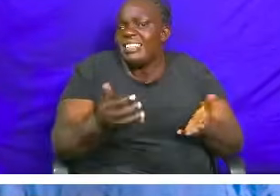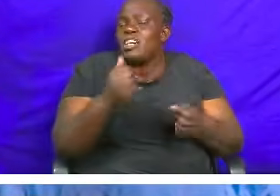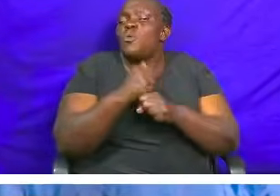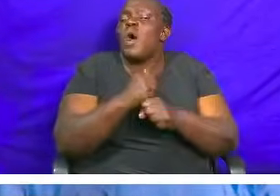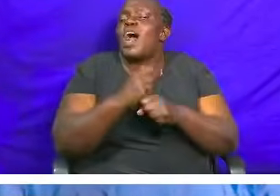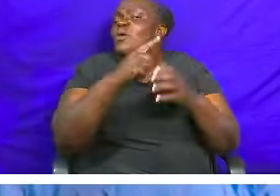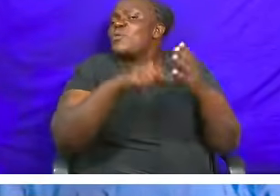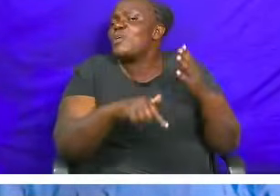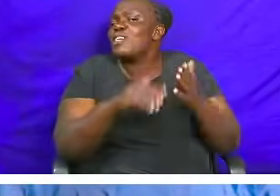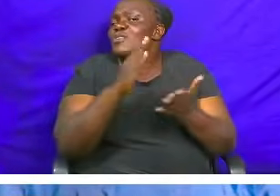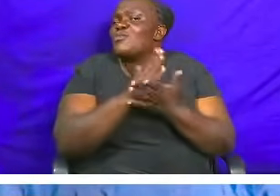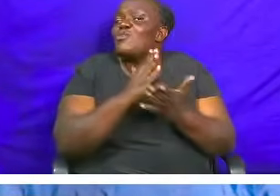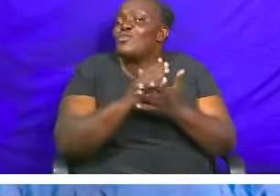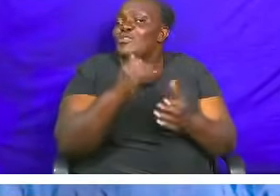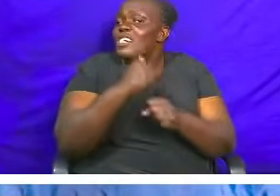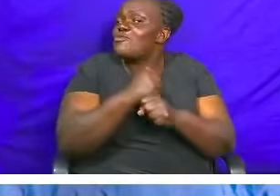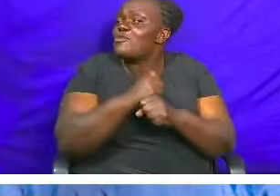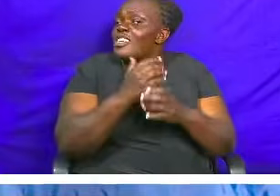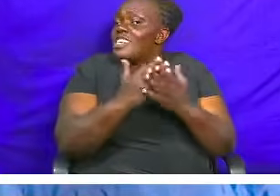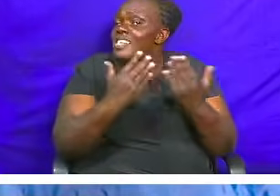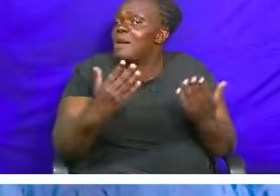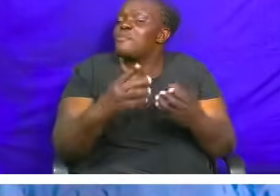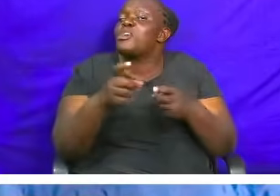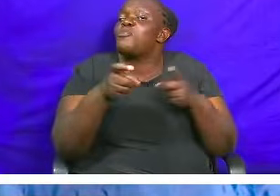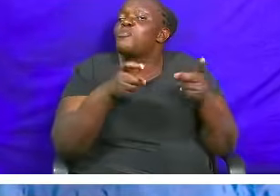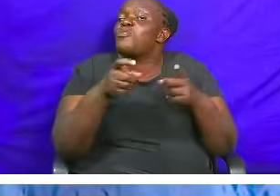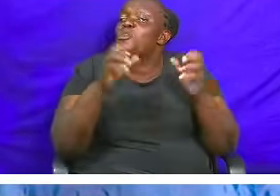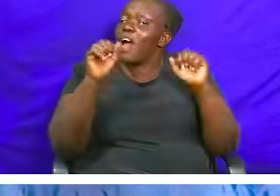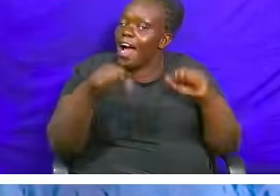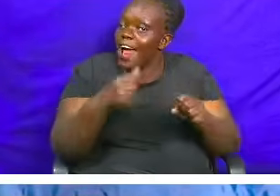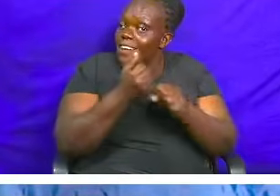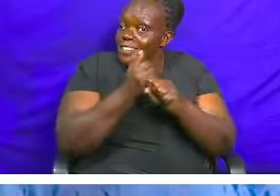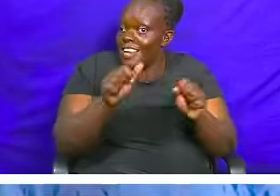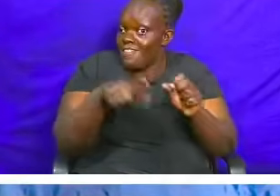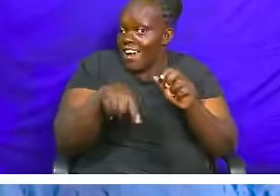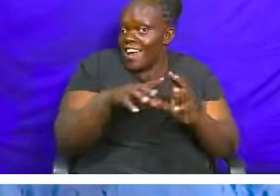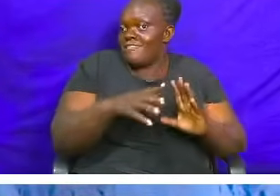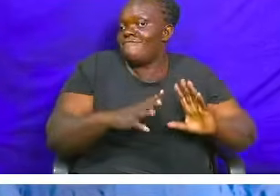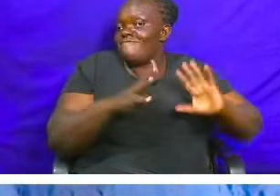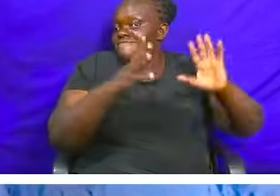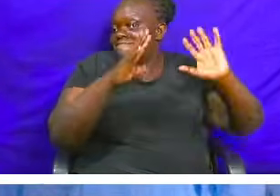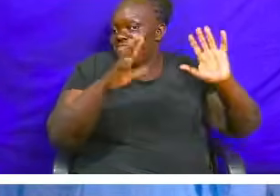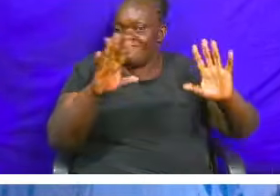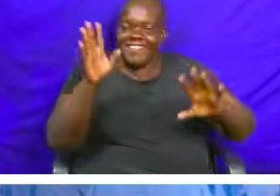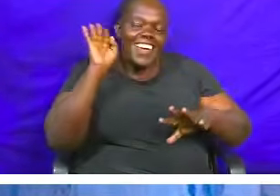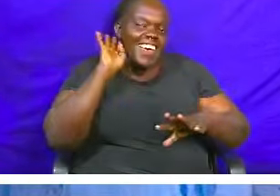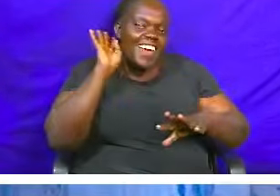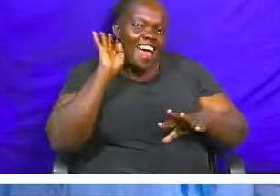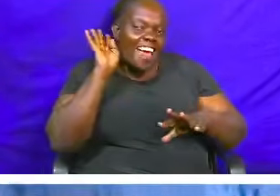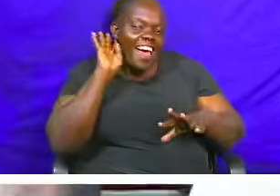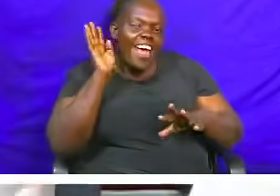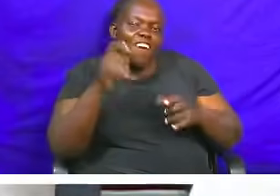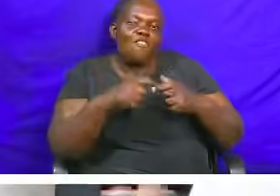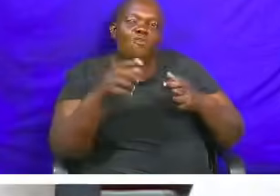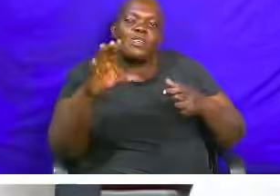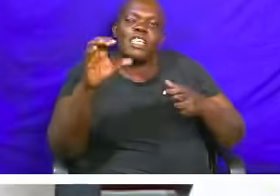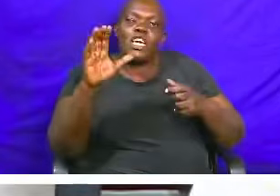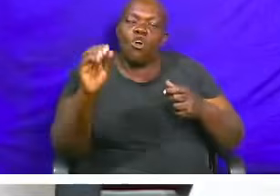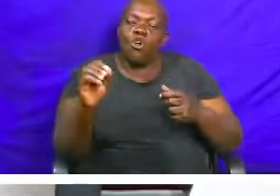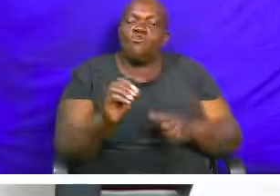nini? Wametufanyia ile kitu ama kuna kitu ambayo wanaweza kutuokolea kidogo? Tupiga makofi tusikie kile ambaye ataenda kutuambia.